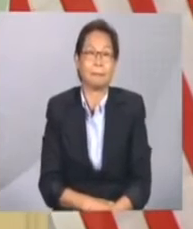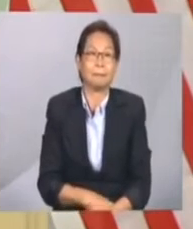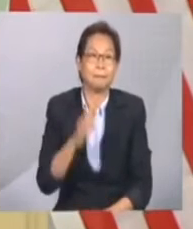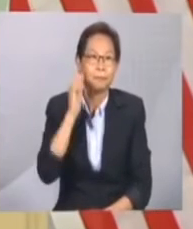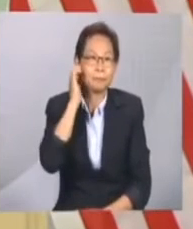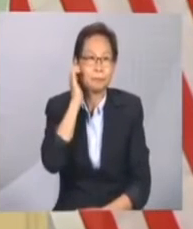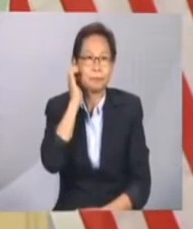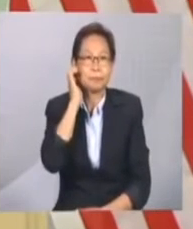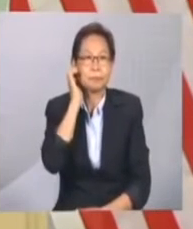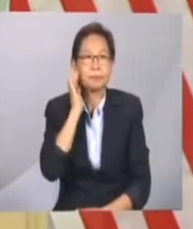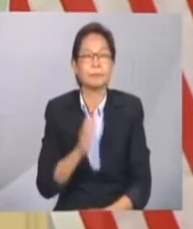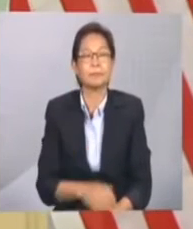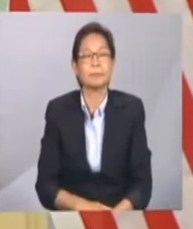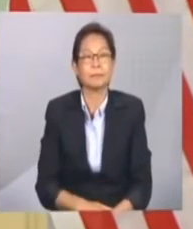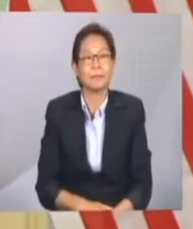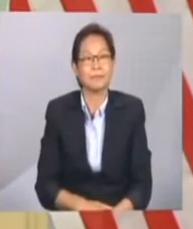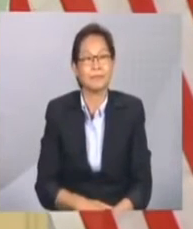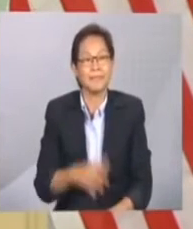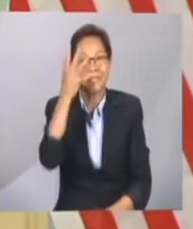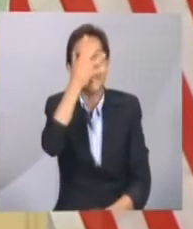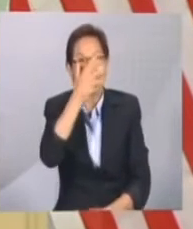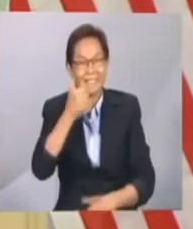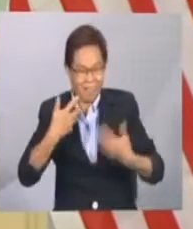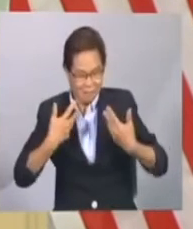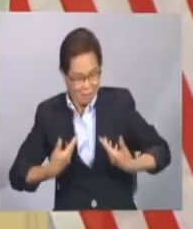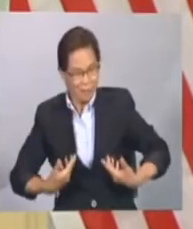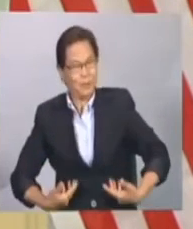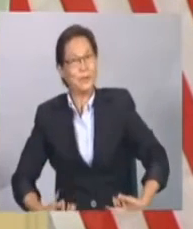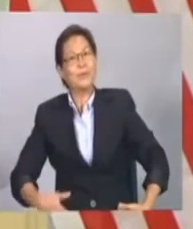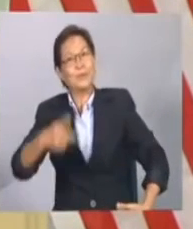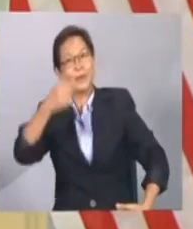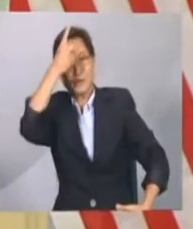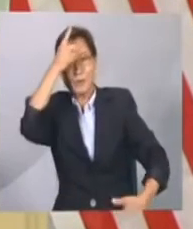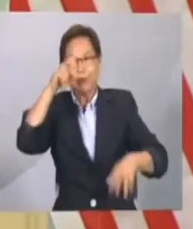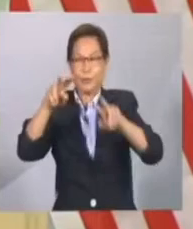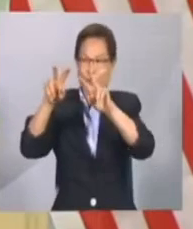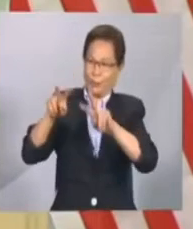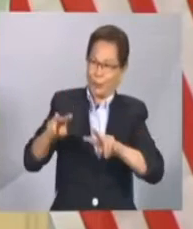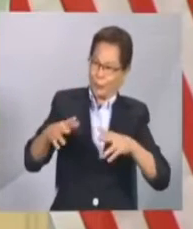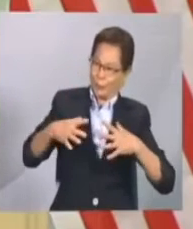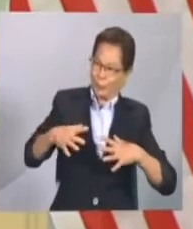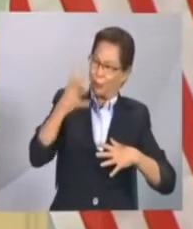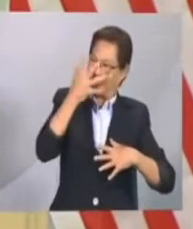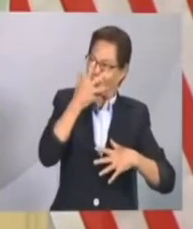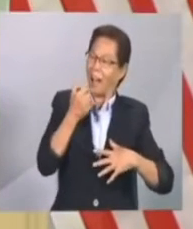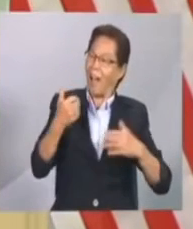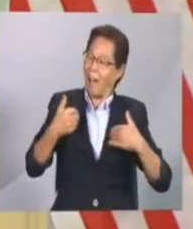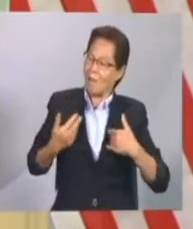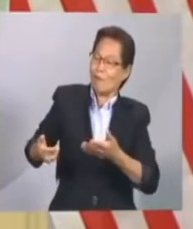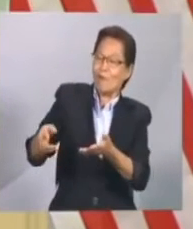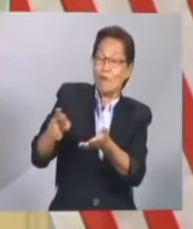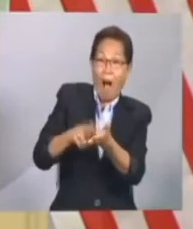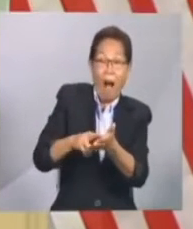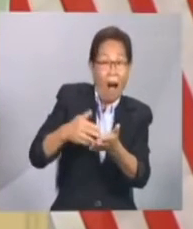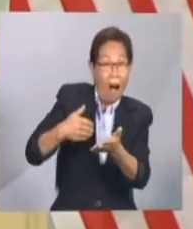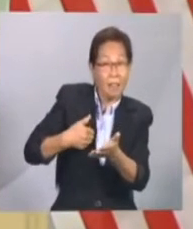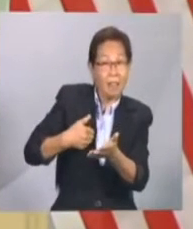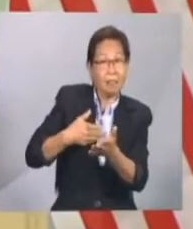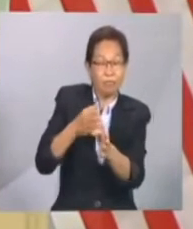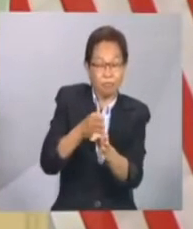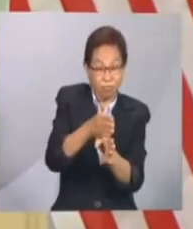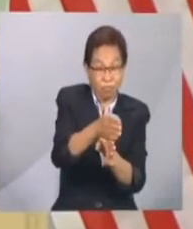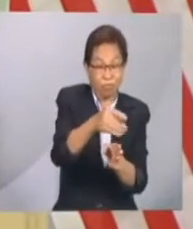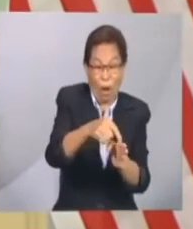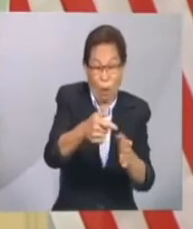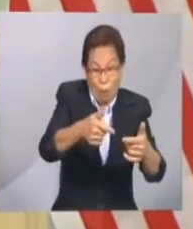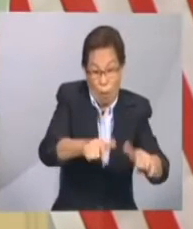Assalamualaikum Datuk Seri. Cantik baju Datuk Seri hari ini. Baik, soalan saya yang pertama, terdapat laporan bahawa ada sektor yang